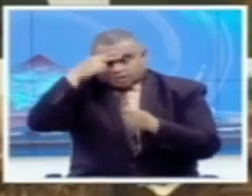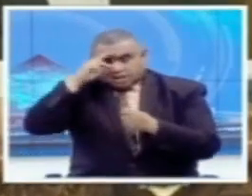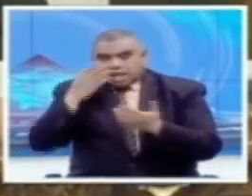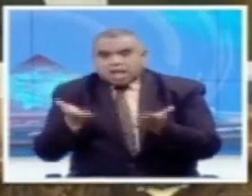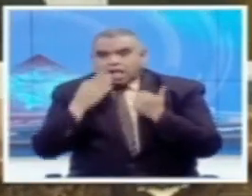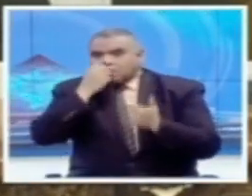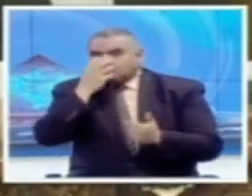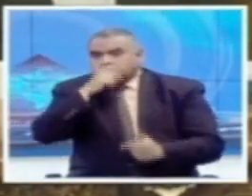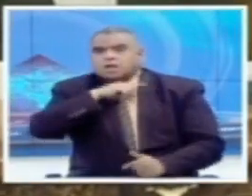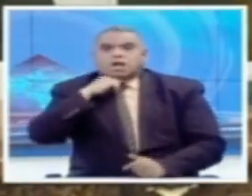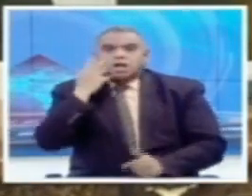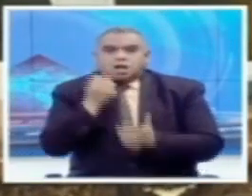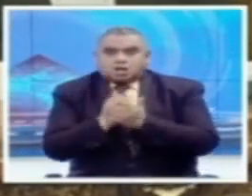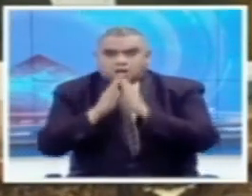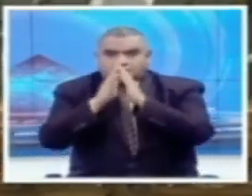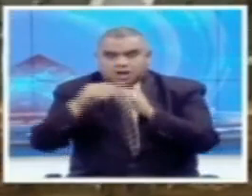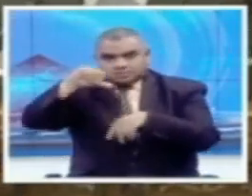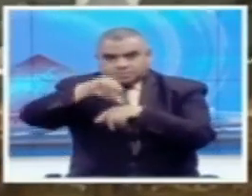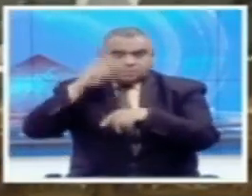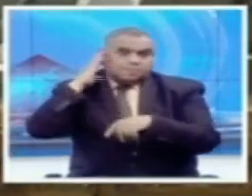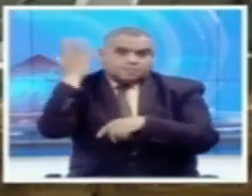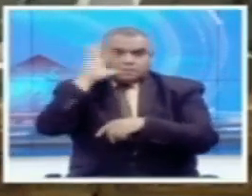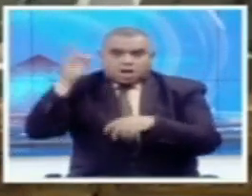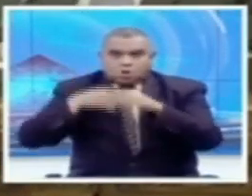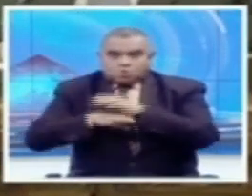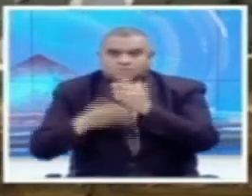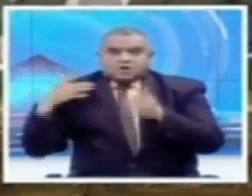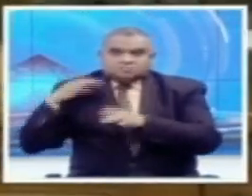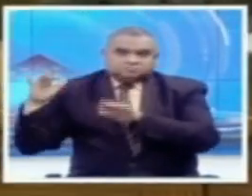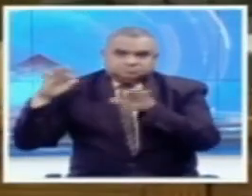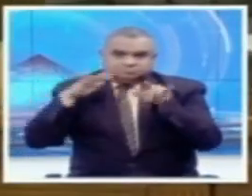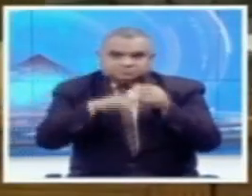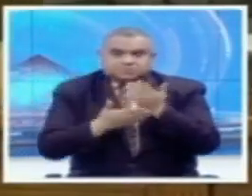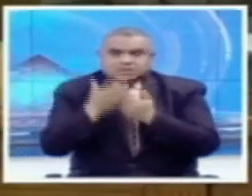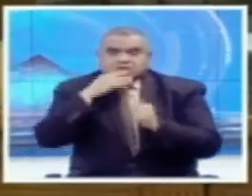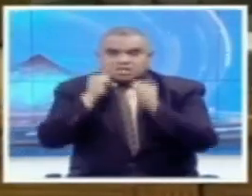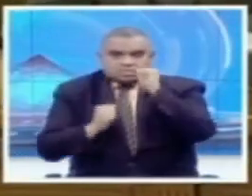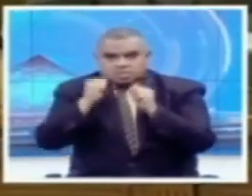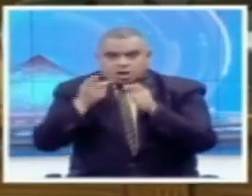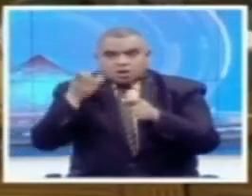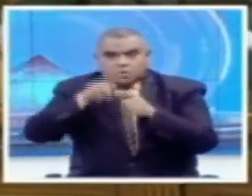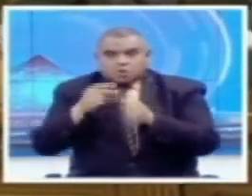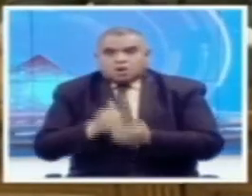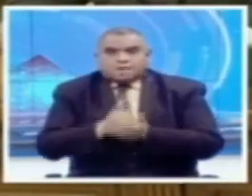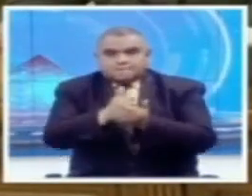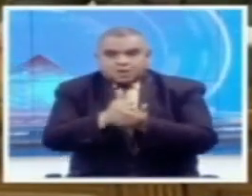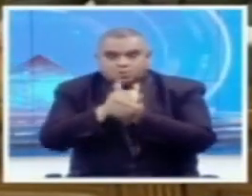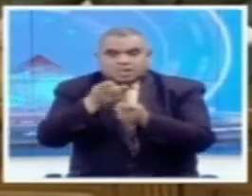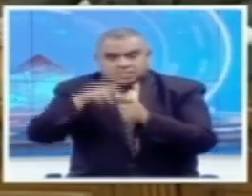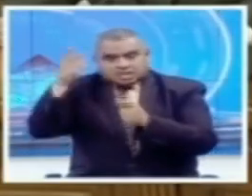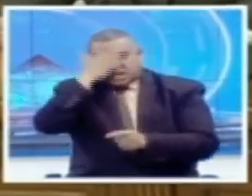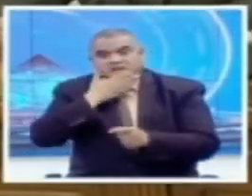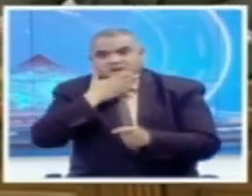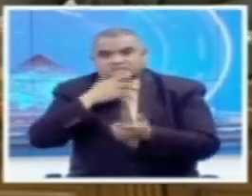الأخضر لتصبح مصر مركزا إقليميا لتبادل الطاقة، إضافة لحشد تمويل لإفريقيا